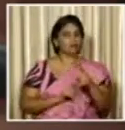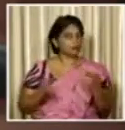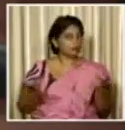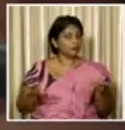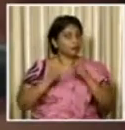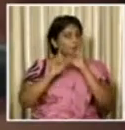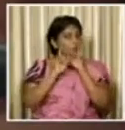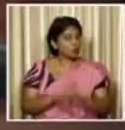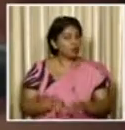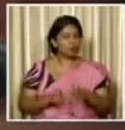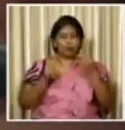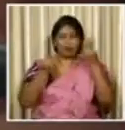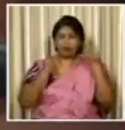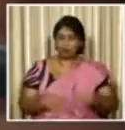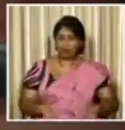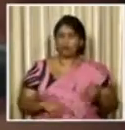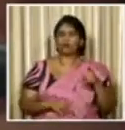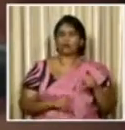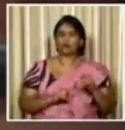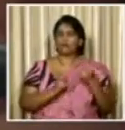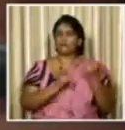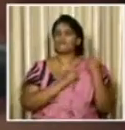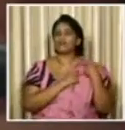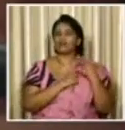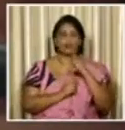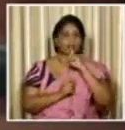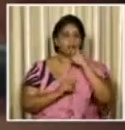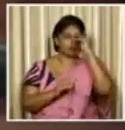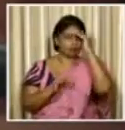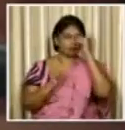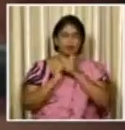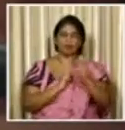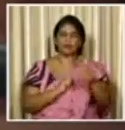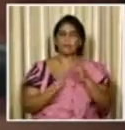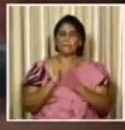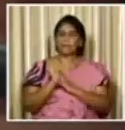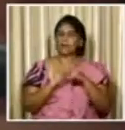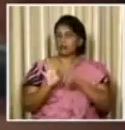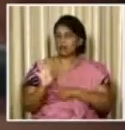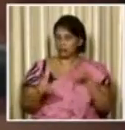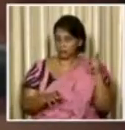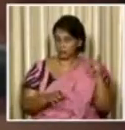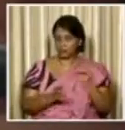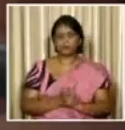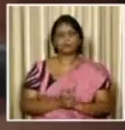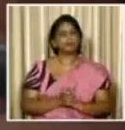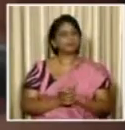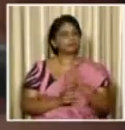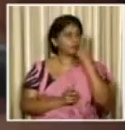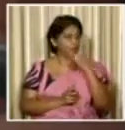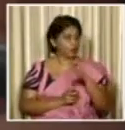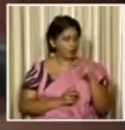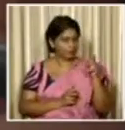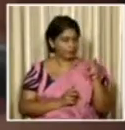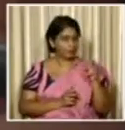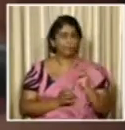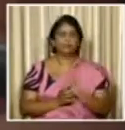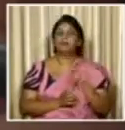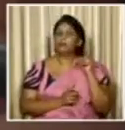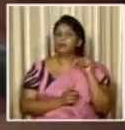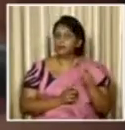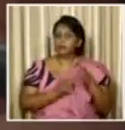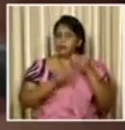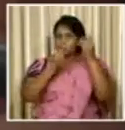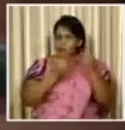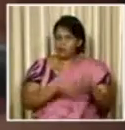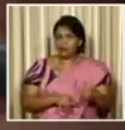me widiyata weherunu duraya bawata me kathanayaka duraya pat kara mahinda yapata enisa menna me